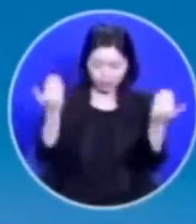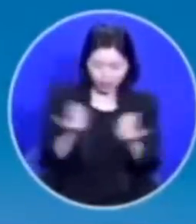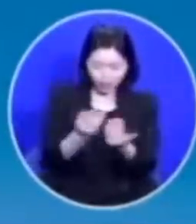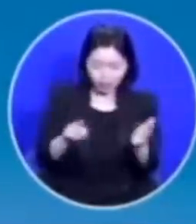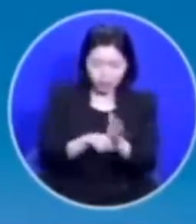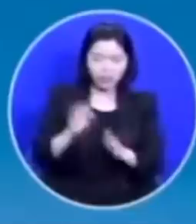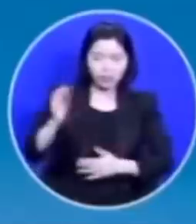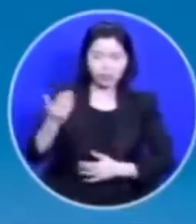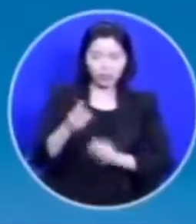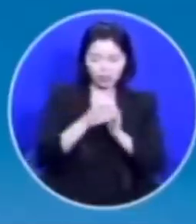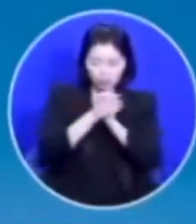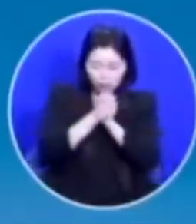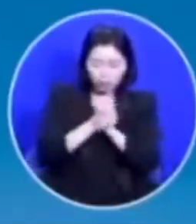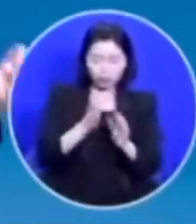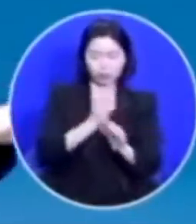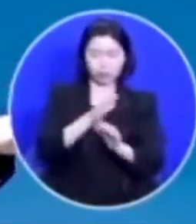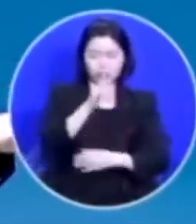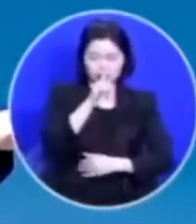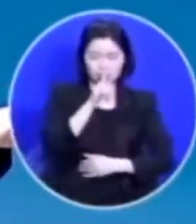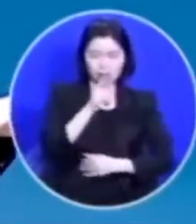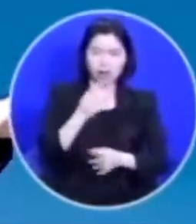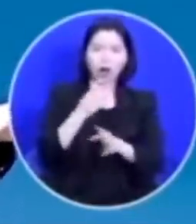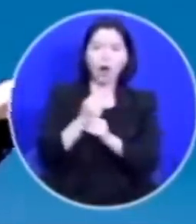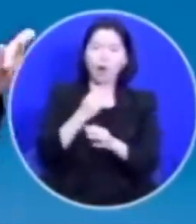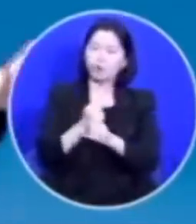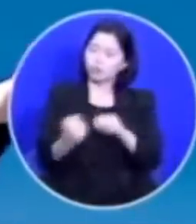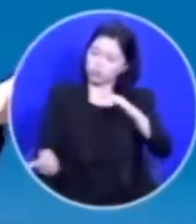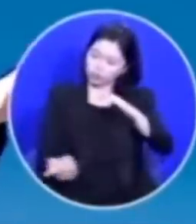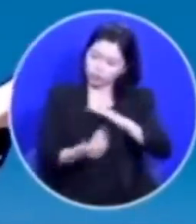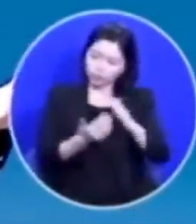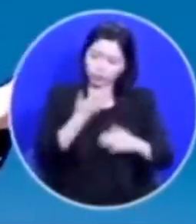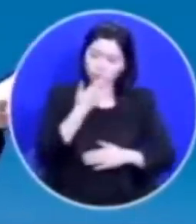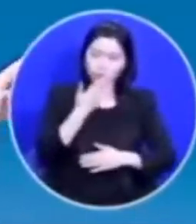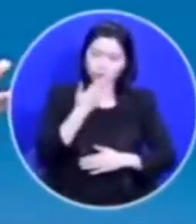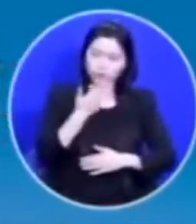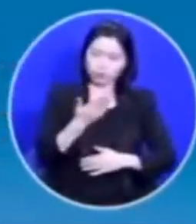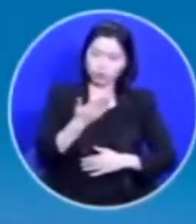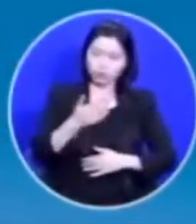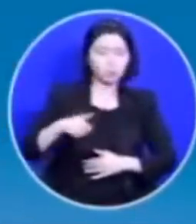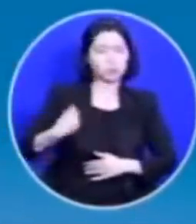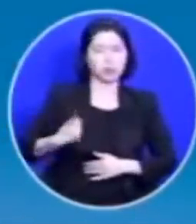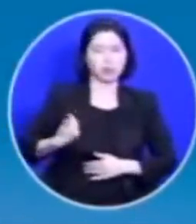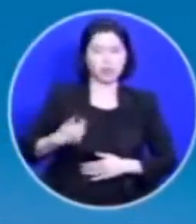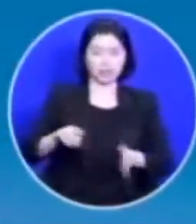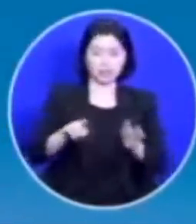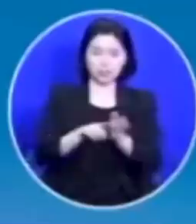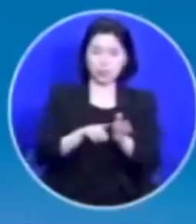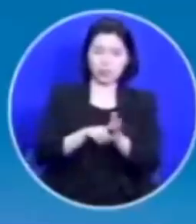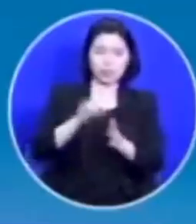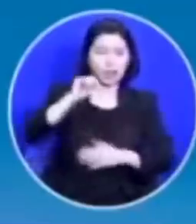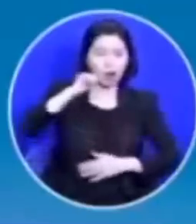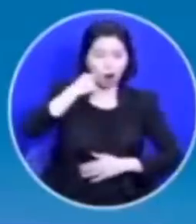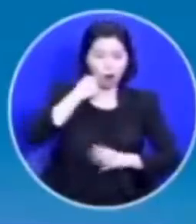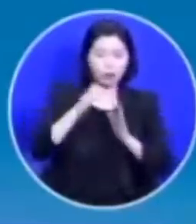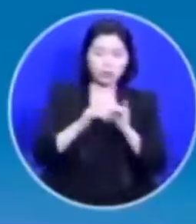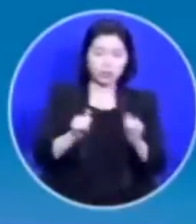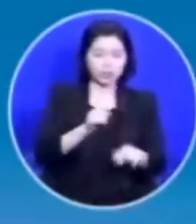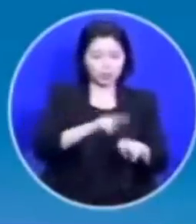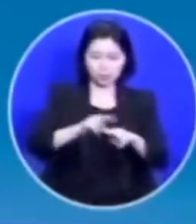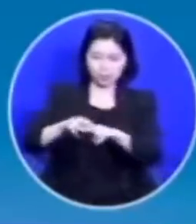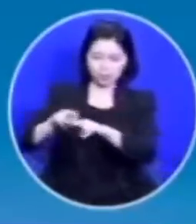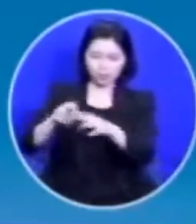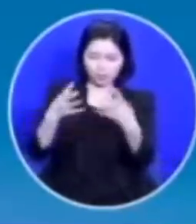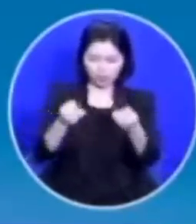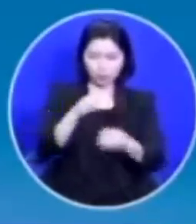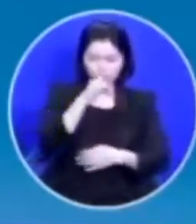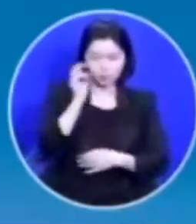있지만 이게 언제 이루어질지 믿어지지 않는 걸 그런 분들이 아마 이 자리 있으실 겁니다 오늘